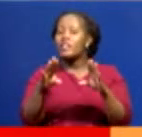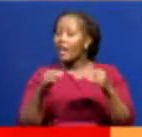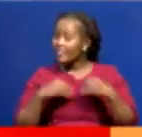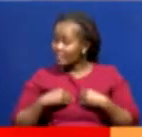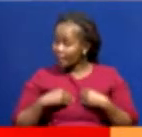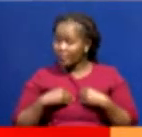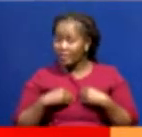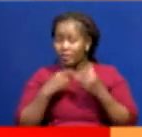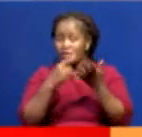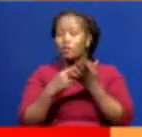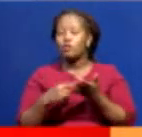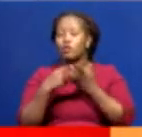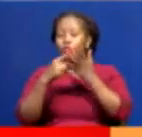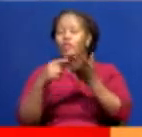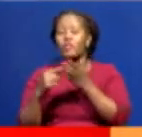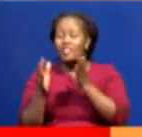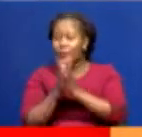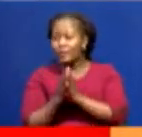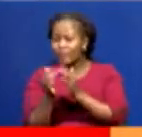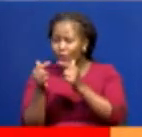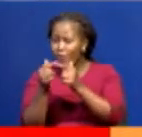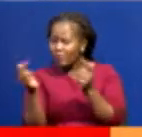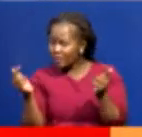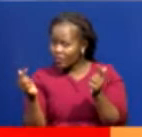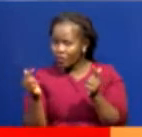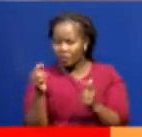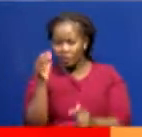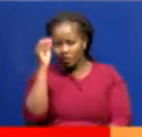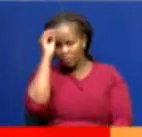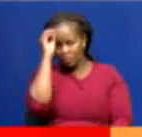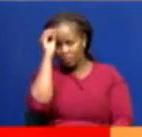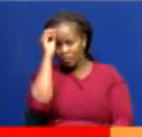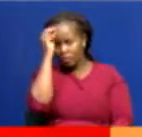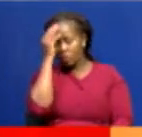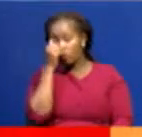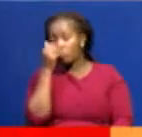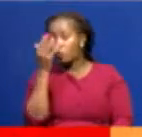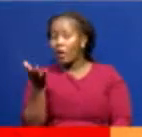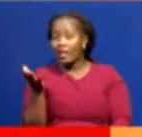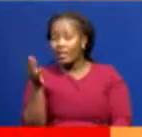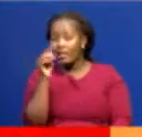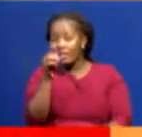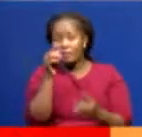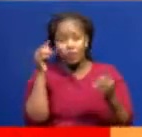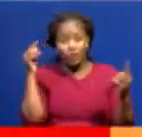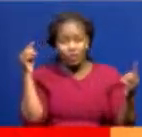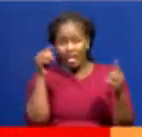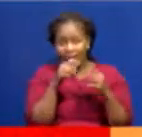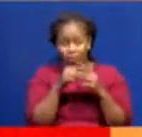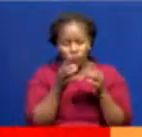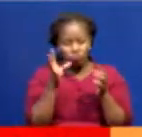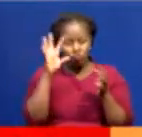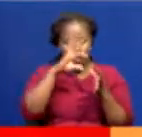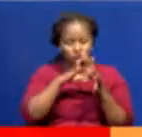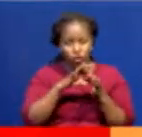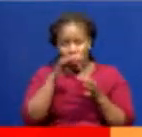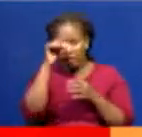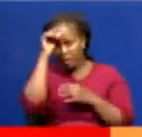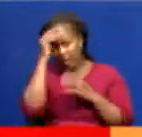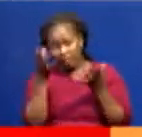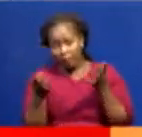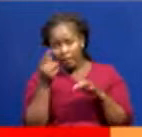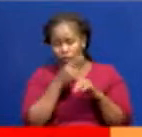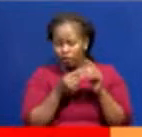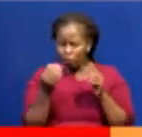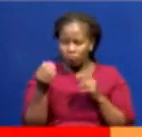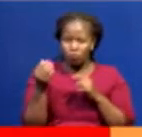wale watu, hatuwezi, we will not negotiate na wa upinzani, kwa sababu nia yao ni kuingia kwa serikali kutoka mlango wa nyuma,